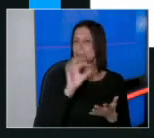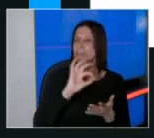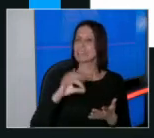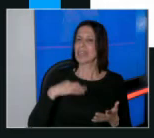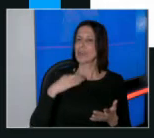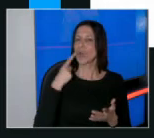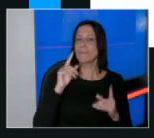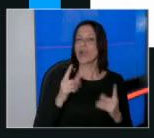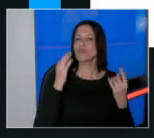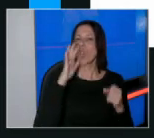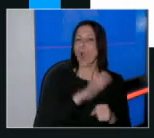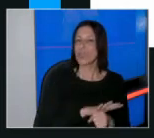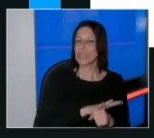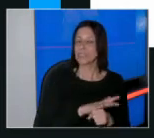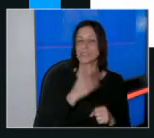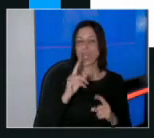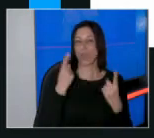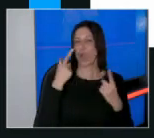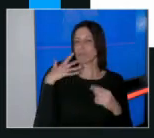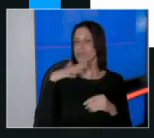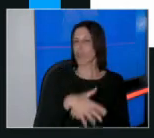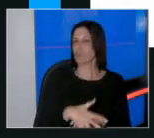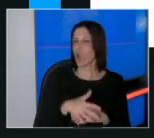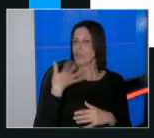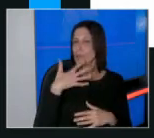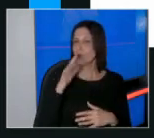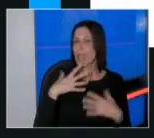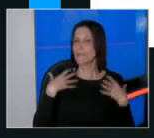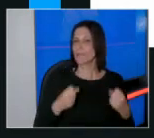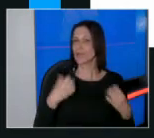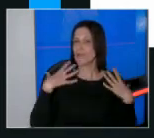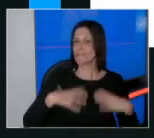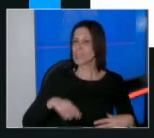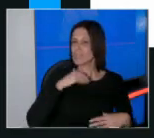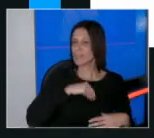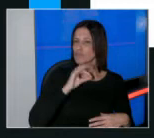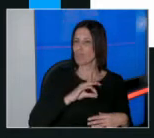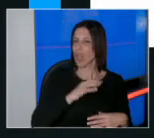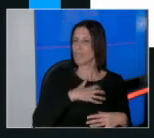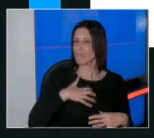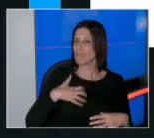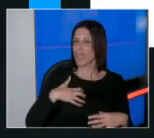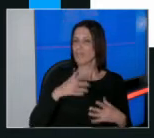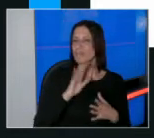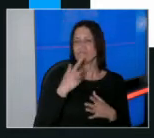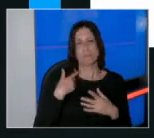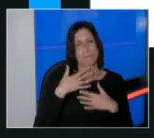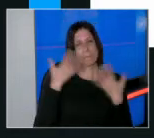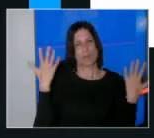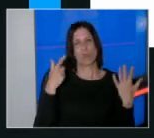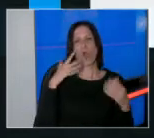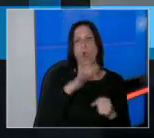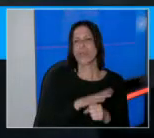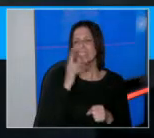רואה באירוע של אונס, אירוע בעל השלכות חמורות על הבריאות הפיזית והנפשית של הנפגעים והנפגעות. אין חולק כי אונס דורש התייחסות וטיפול